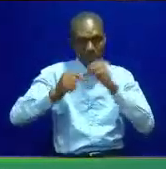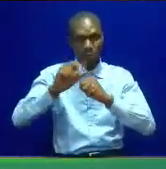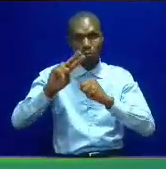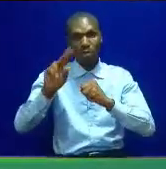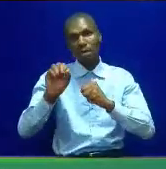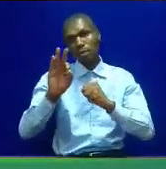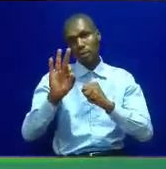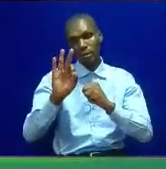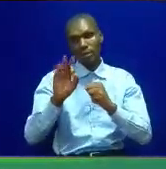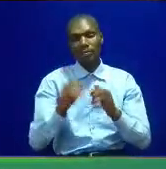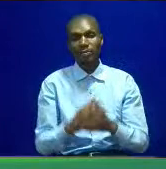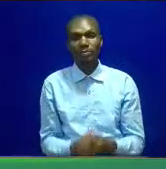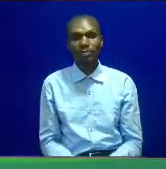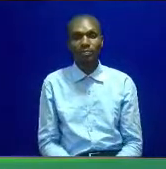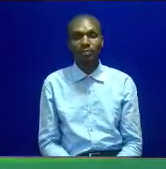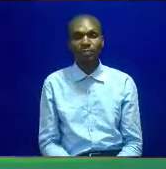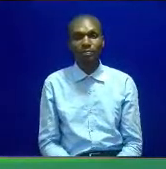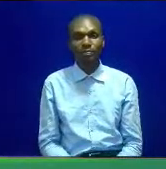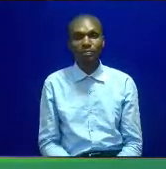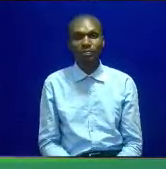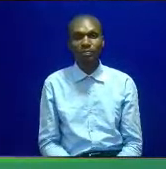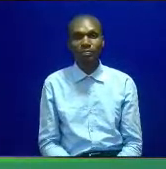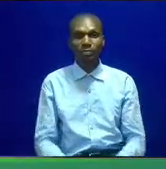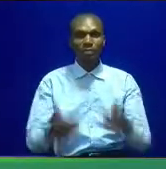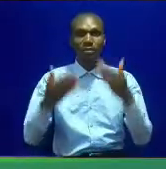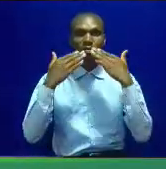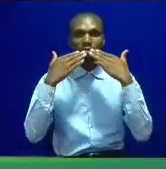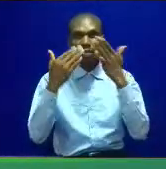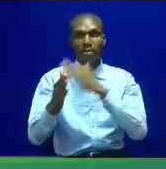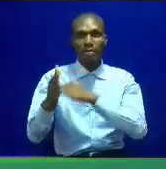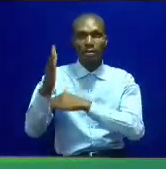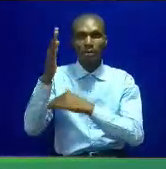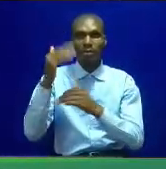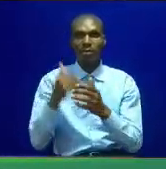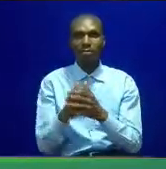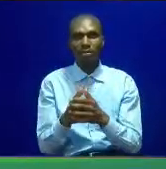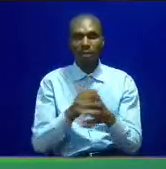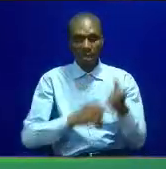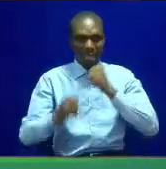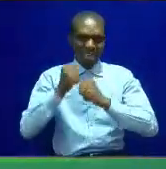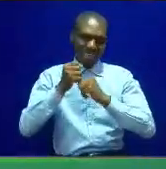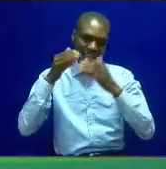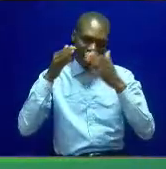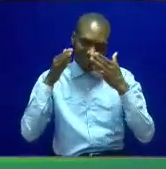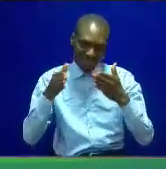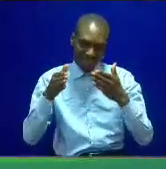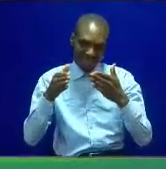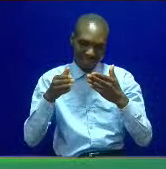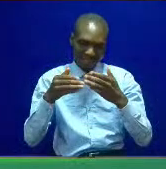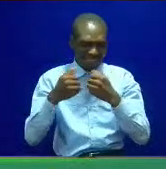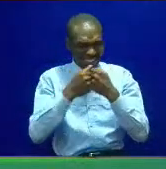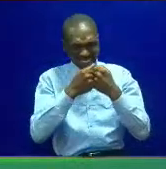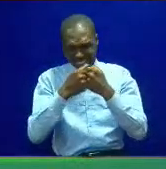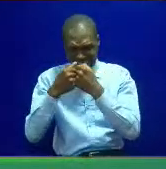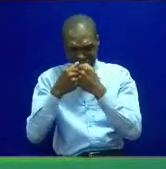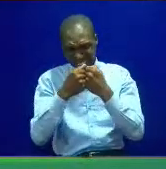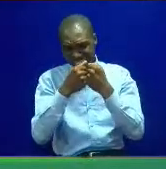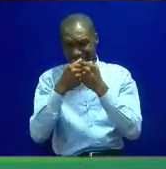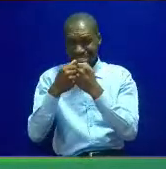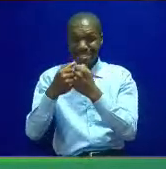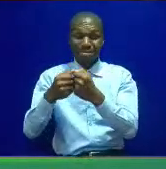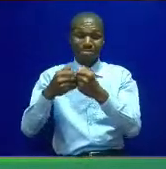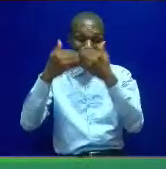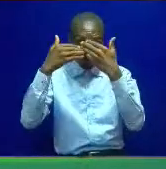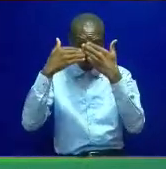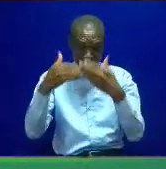bere ne meronge bere ne so tu tengo wakara nyasaye mbya mono omwako yo twa nyawirire go wetera mate mwara ra mange